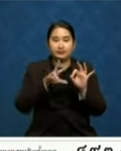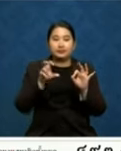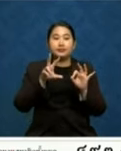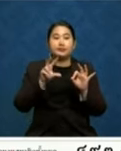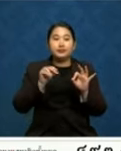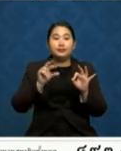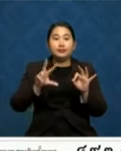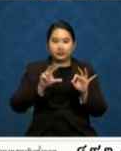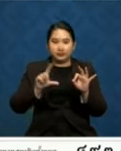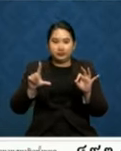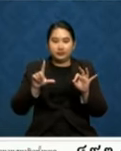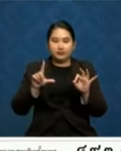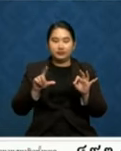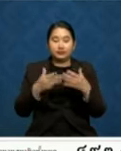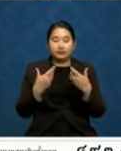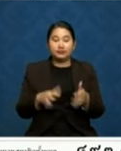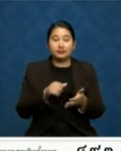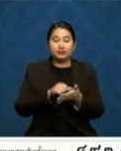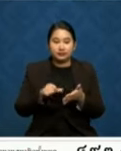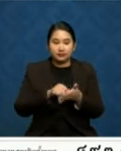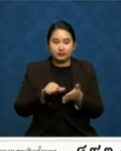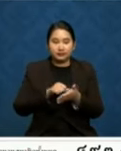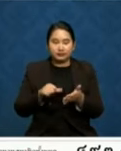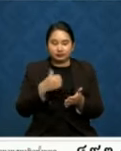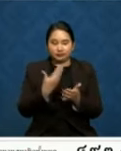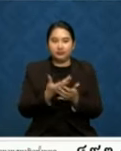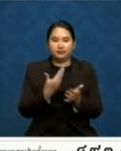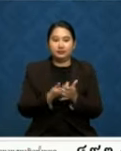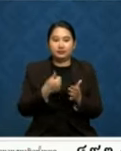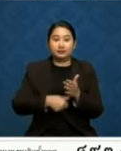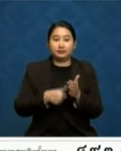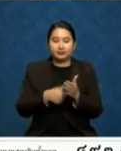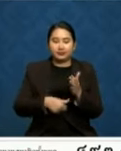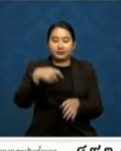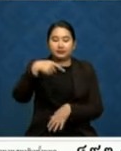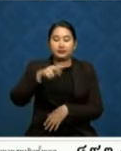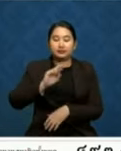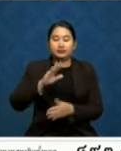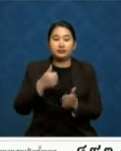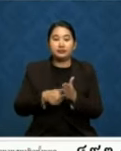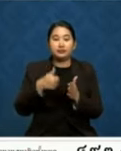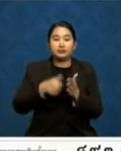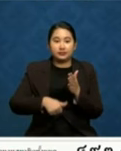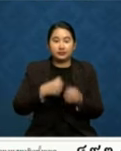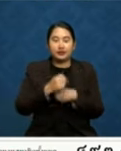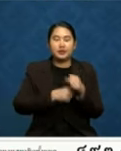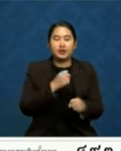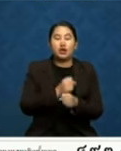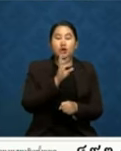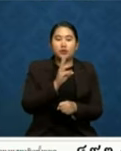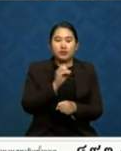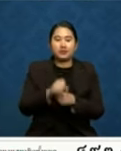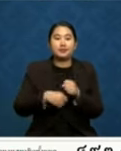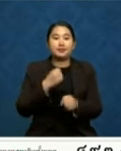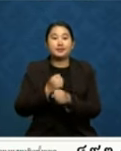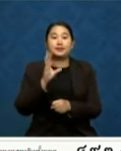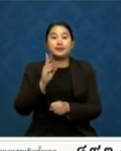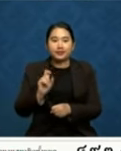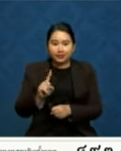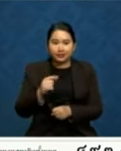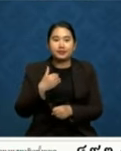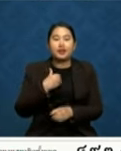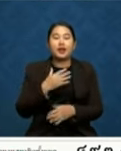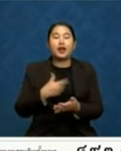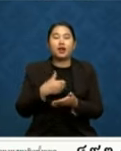แต่หลังจากนั้นก็ไม่มีการแก้ไขภาษีนะครับพรบ.ภาษีสรรพสามิตแต่6061แต่ก็ต้องยอมรับนะครับช่วงนั้นนะครับตั้งแ